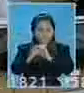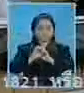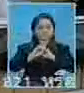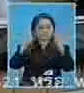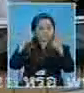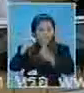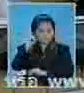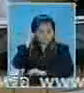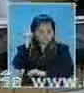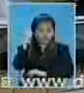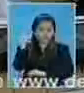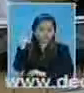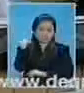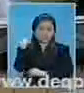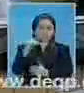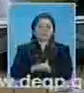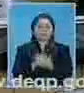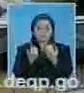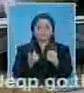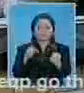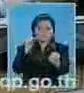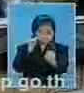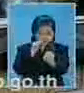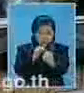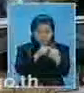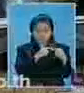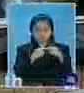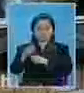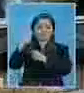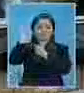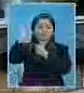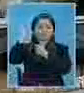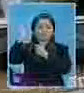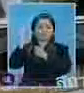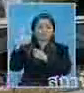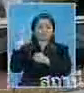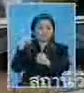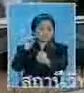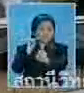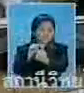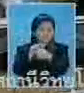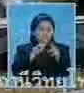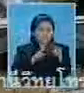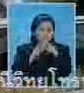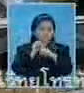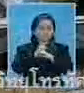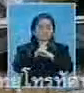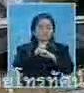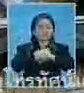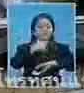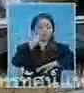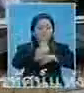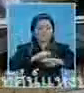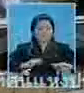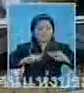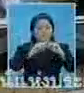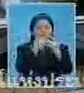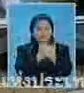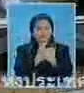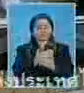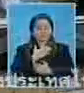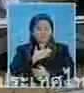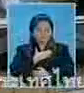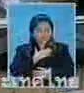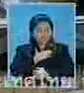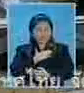ทราบโดยทั่วกันคราวนี้เข้าสู่เรื่องของการอภิปรายของท่านในวันนี้ต่อการทำงานของกับผมในฐานะรัฐมนตรีว่าการกระ